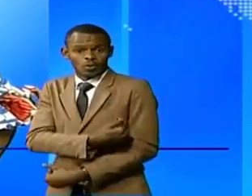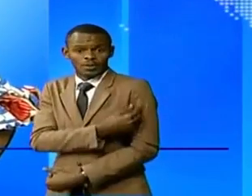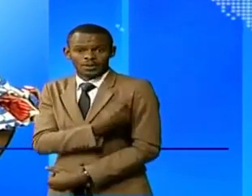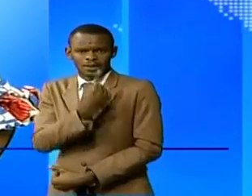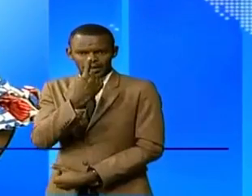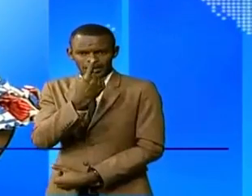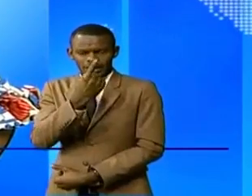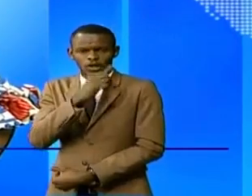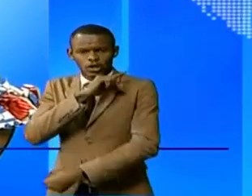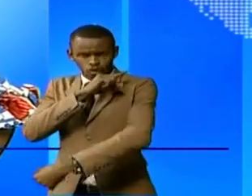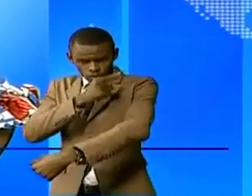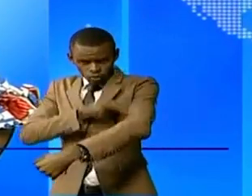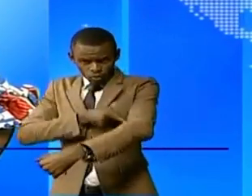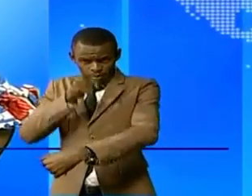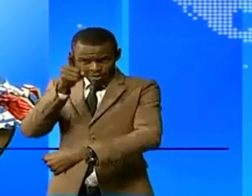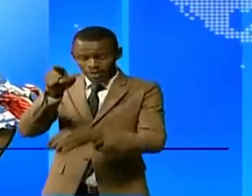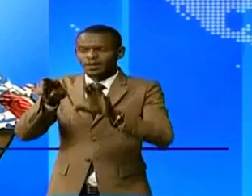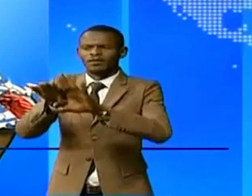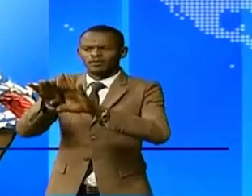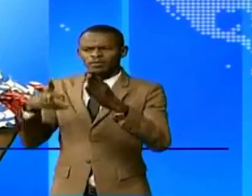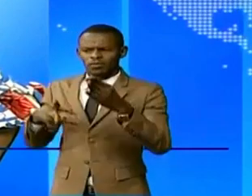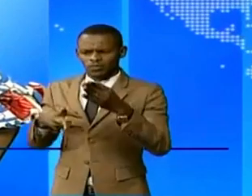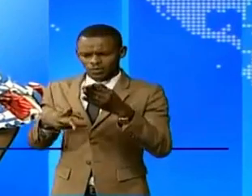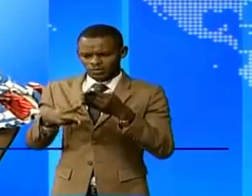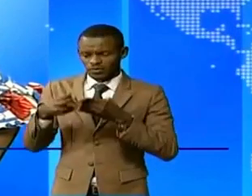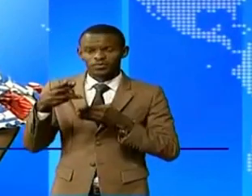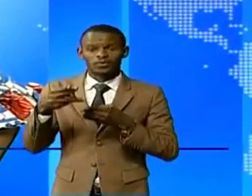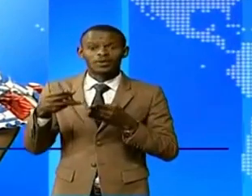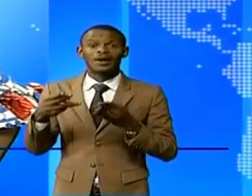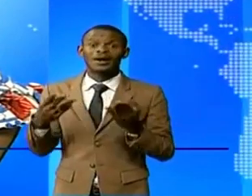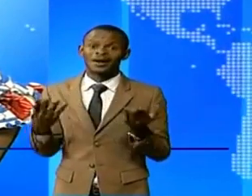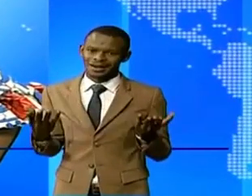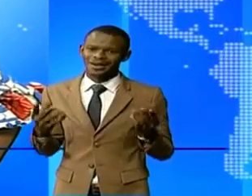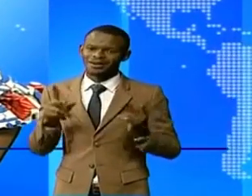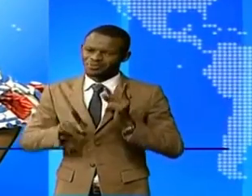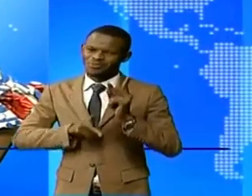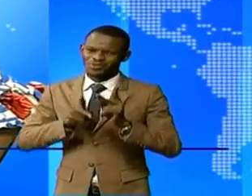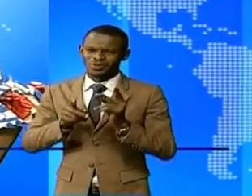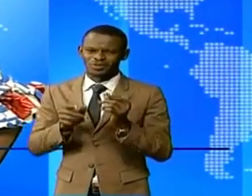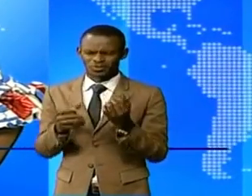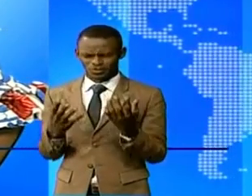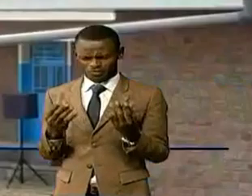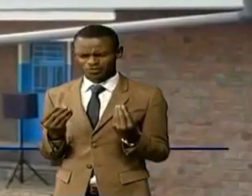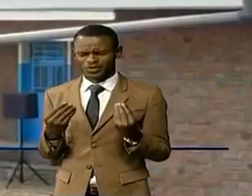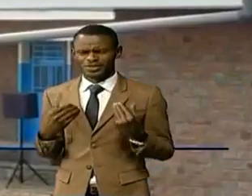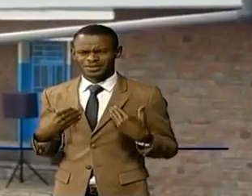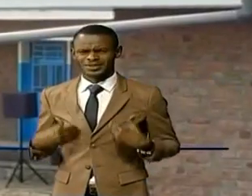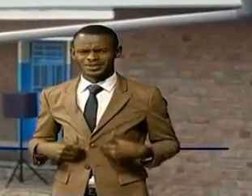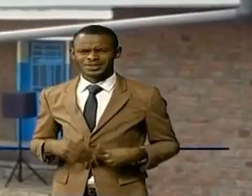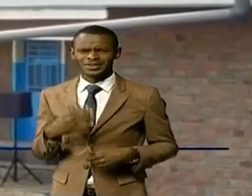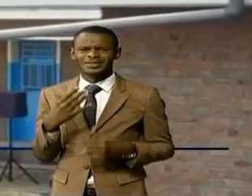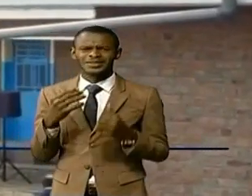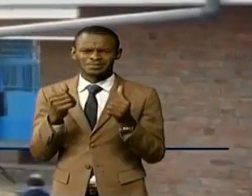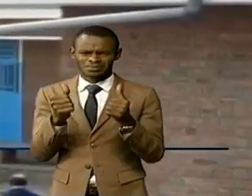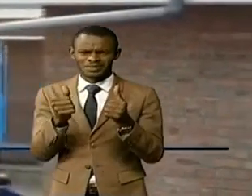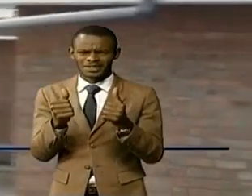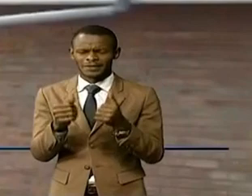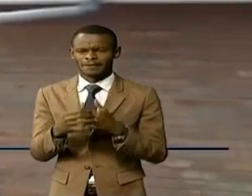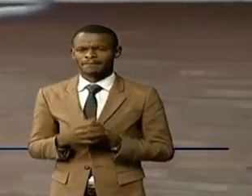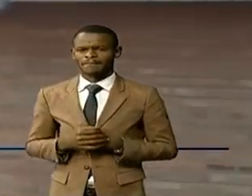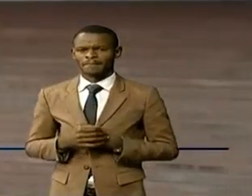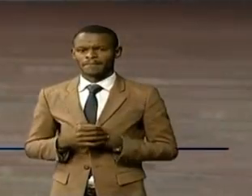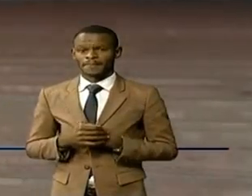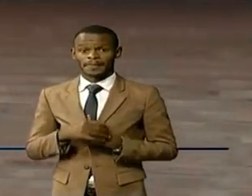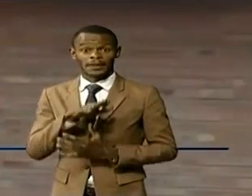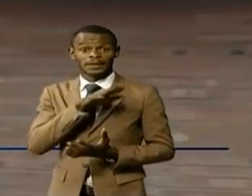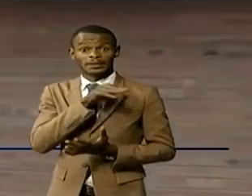population de cette partie de la province pourra se faire soigner convenablement. Centre de santé de Katiri en zone de santé